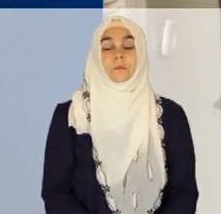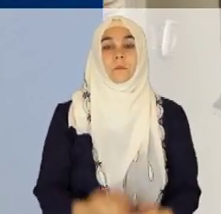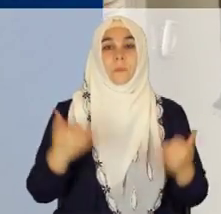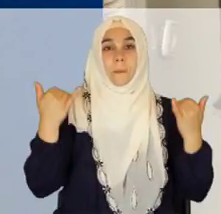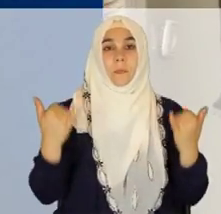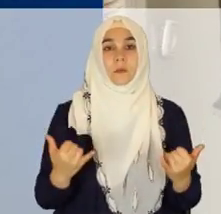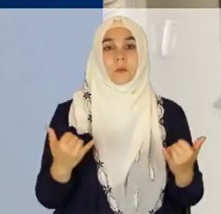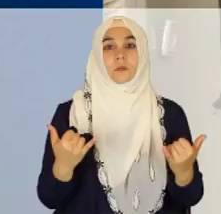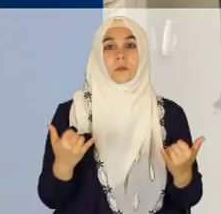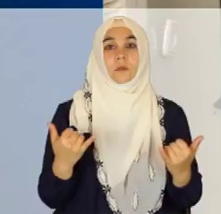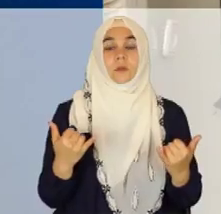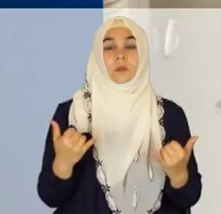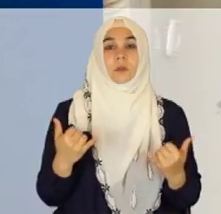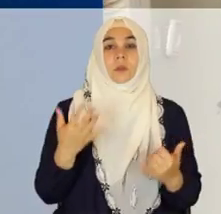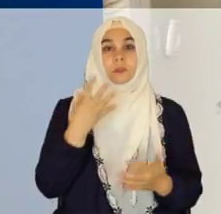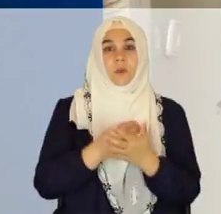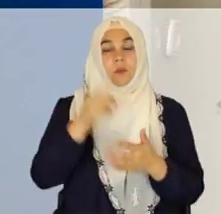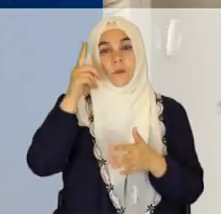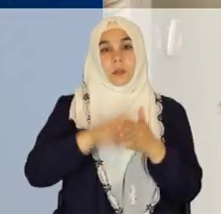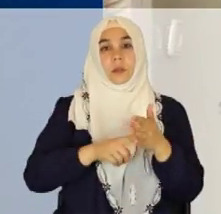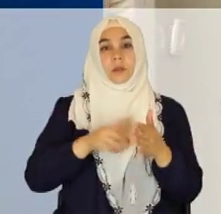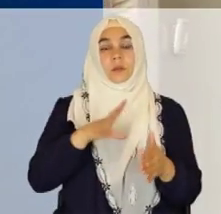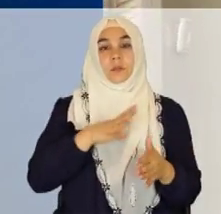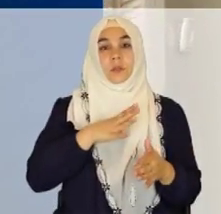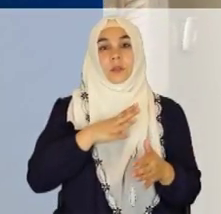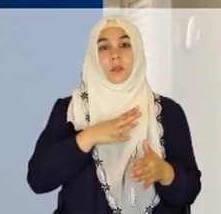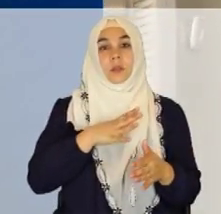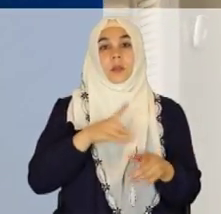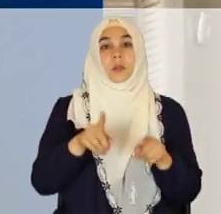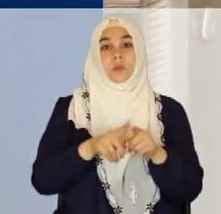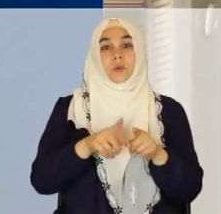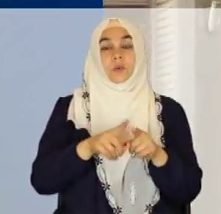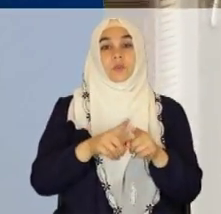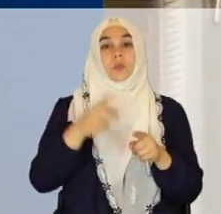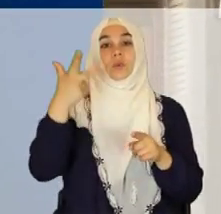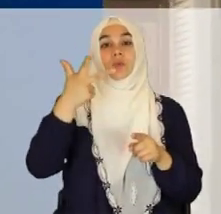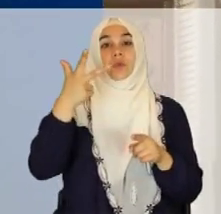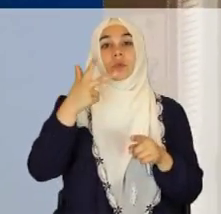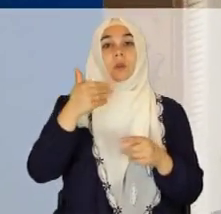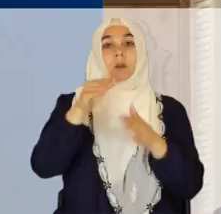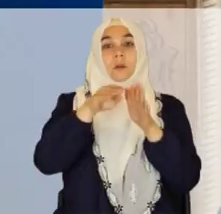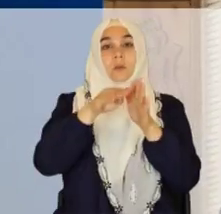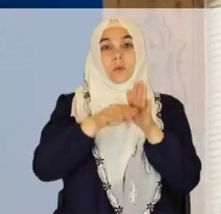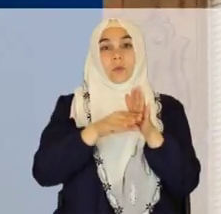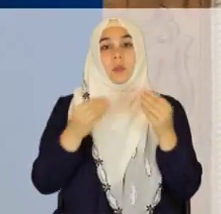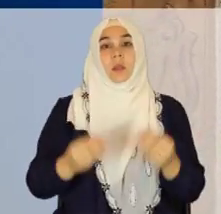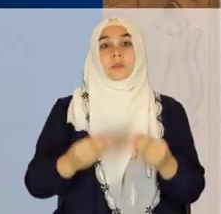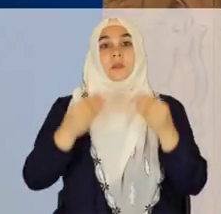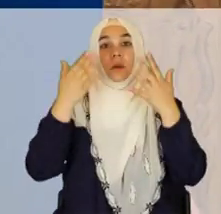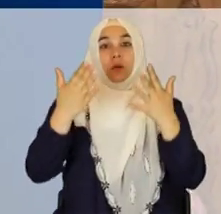Bugun dinimizni iymon va namozdan keyingi uchinchi rukni bo'lgan